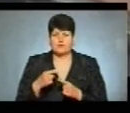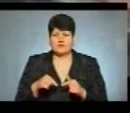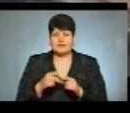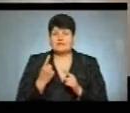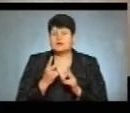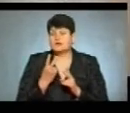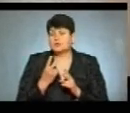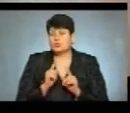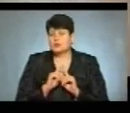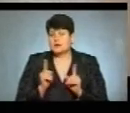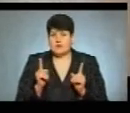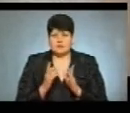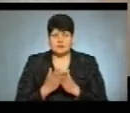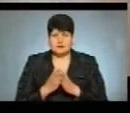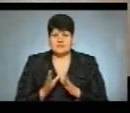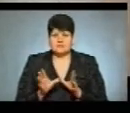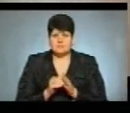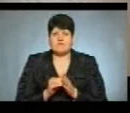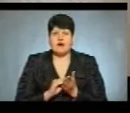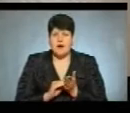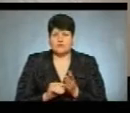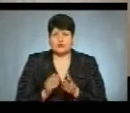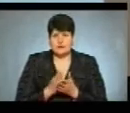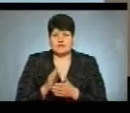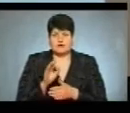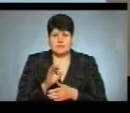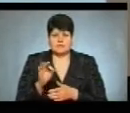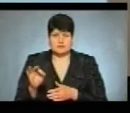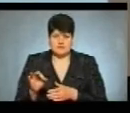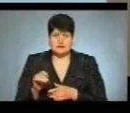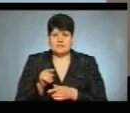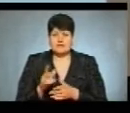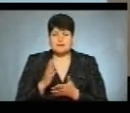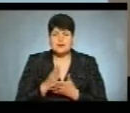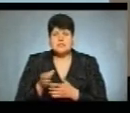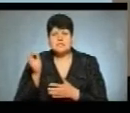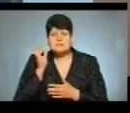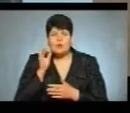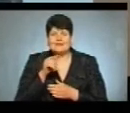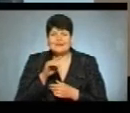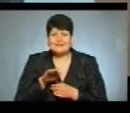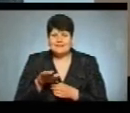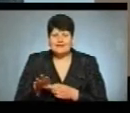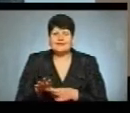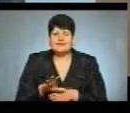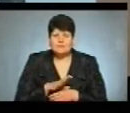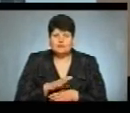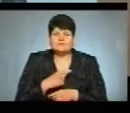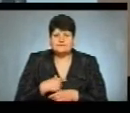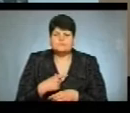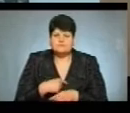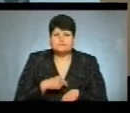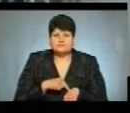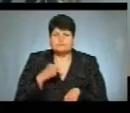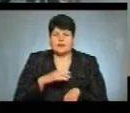книги. Півавтором однієї з цих книг є сама Олена Олександрівна. Там зібрані спогади тих дітей, які пережили на собі, які були